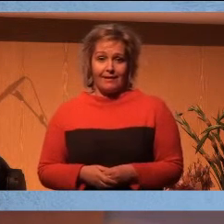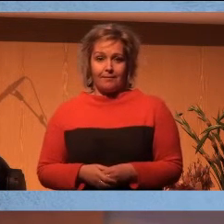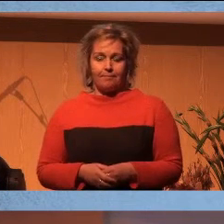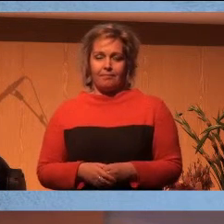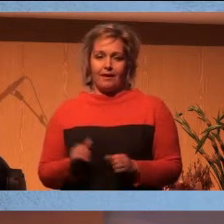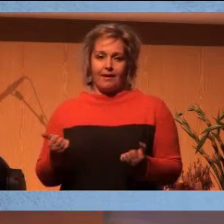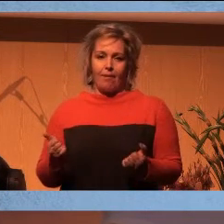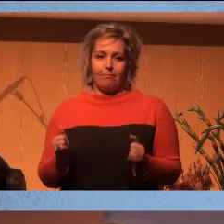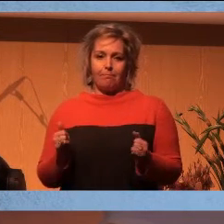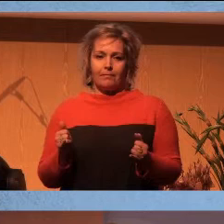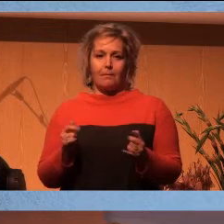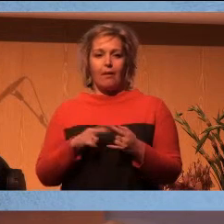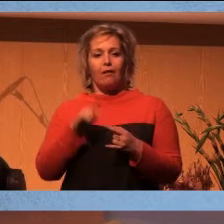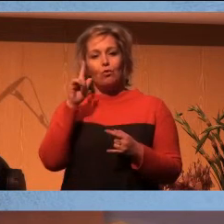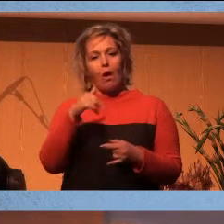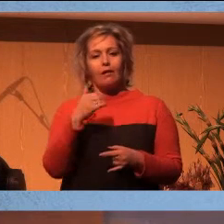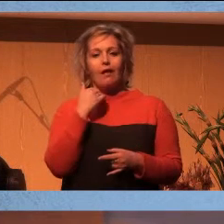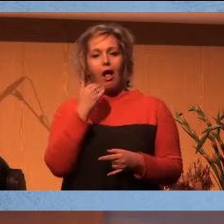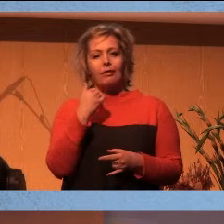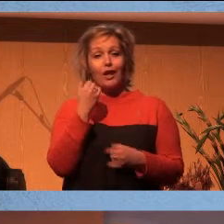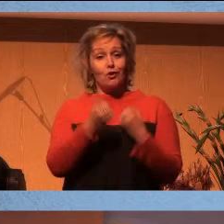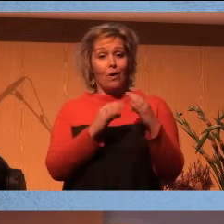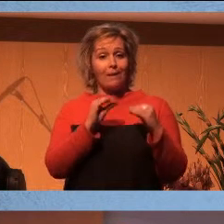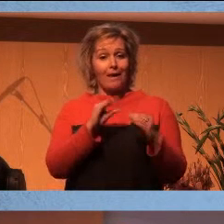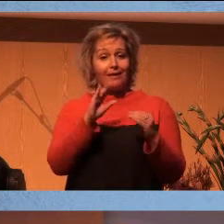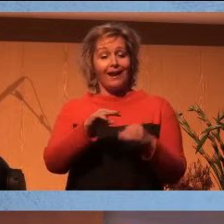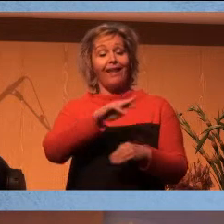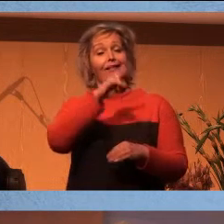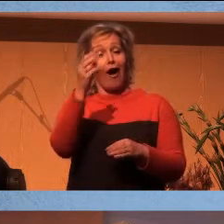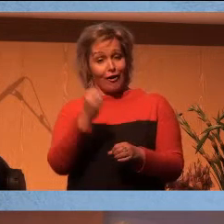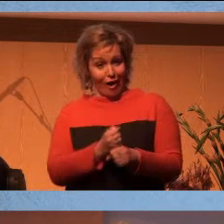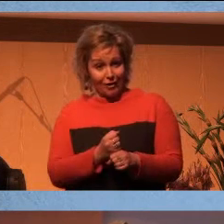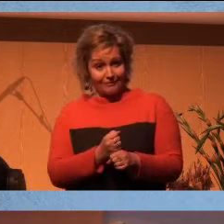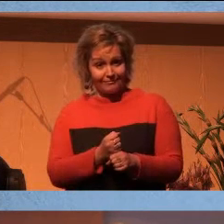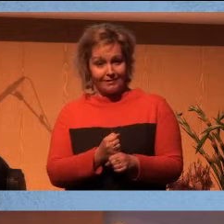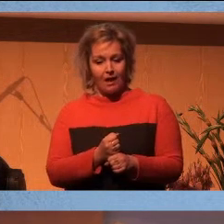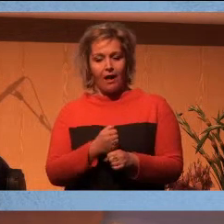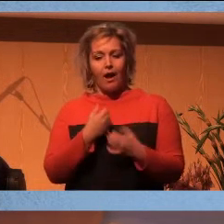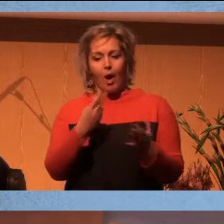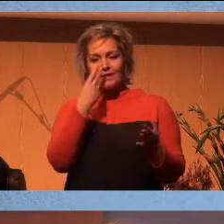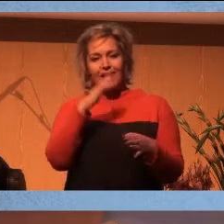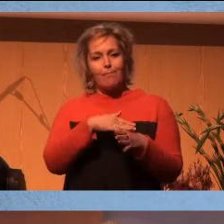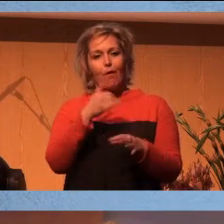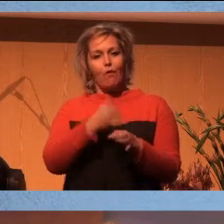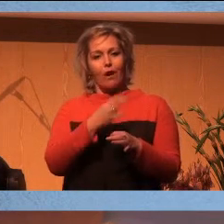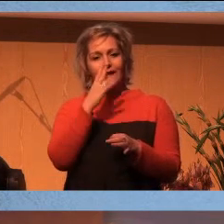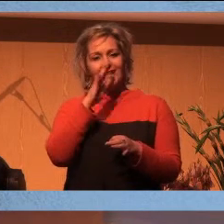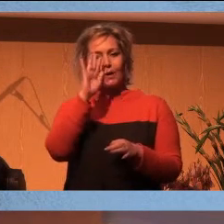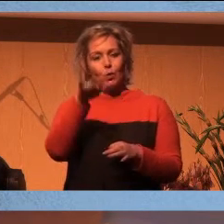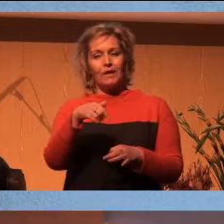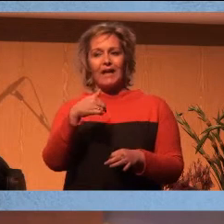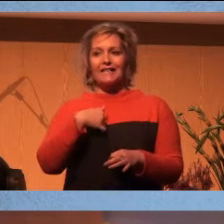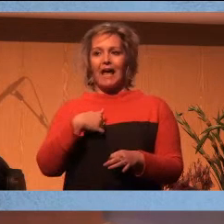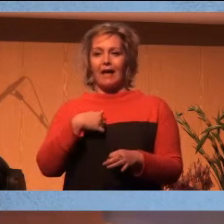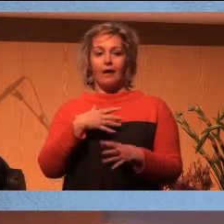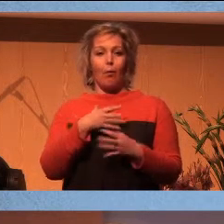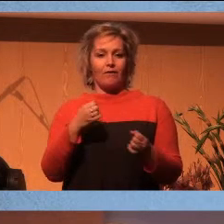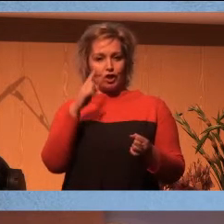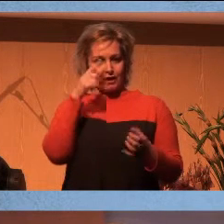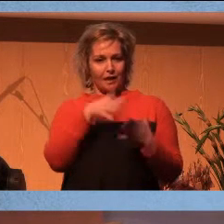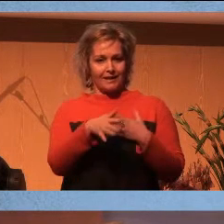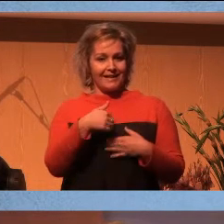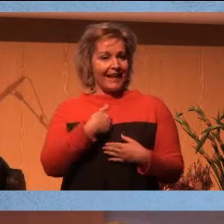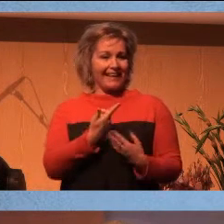Ja. Men den kan jo alltid gjøre det bedre en annen gang. La oss se litt på hvordan det ser ut. Jeg kommer fra psykiatrien. Jeg